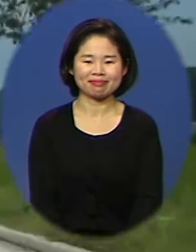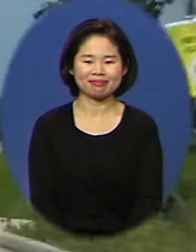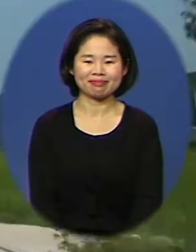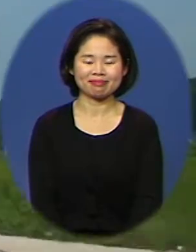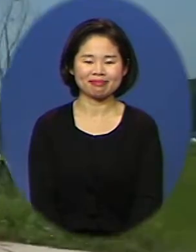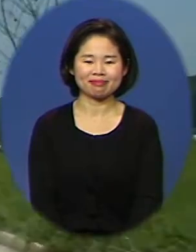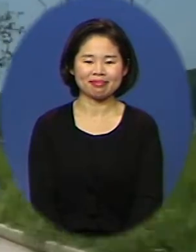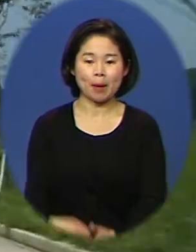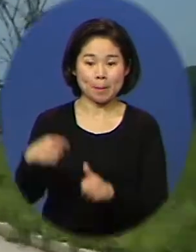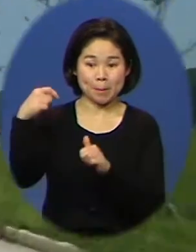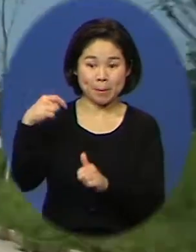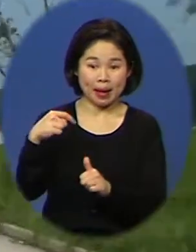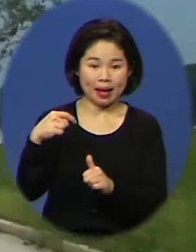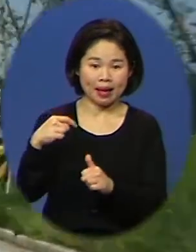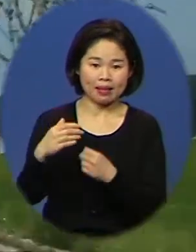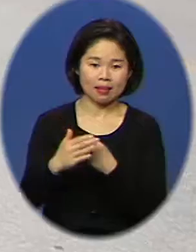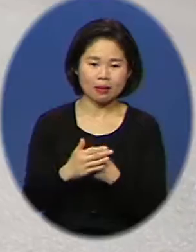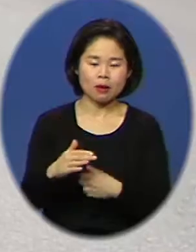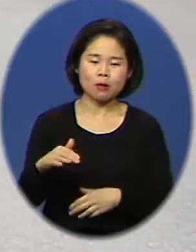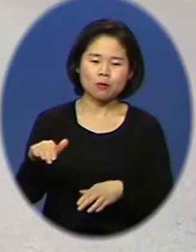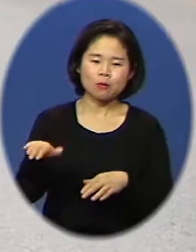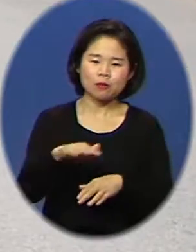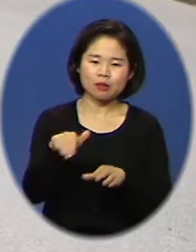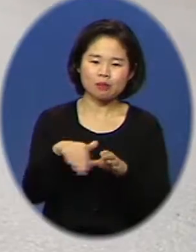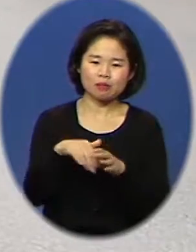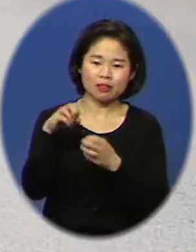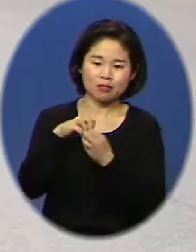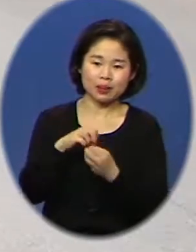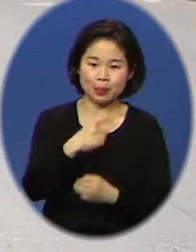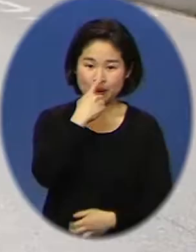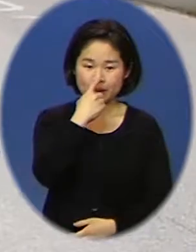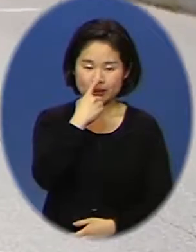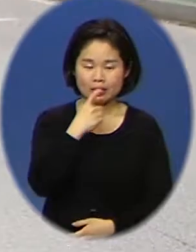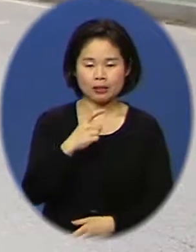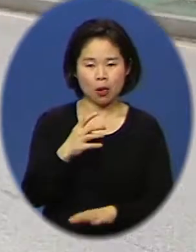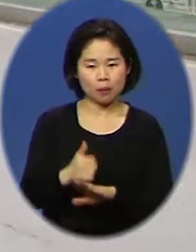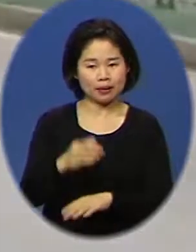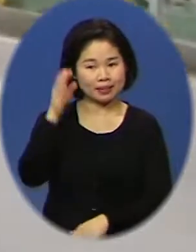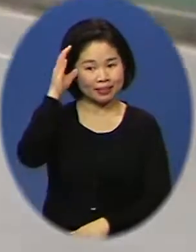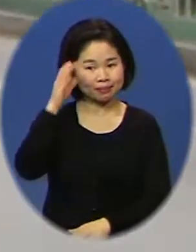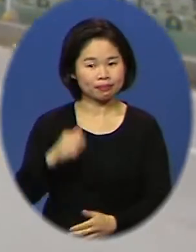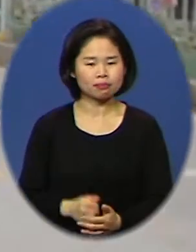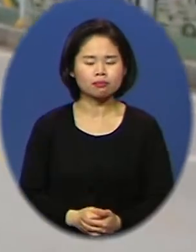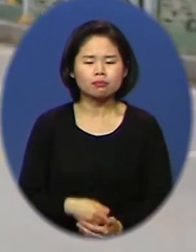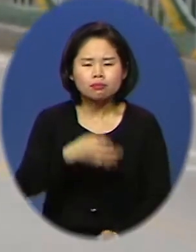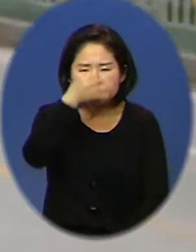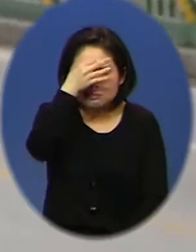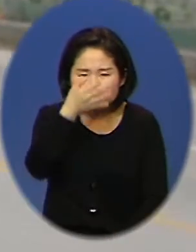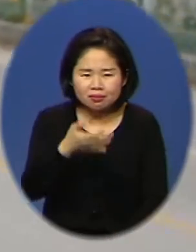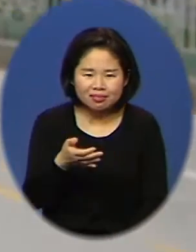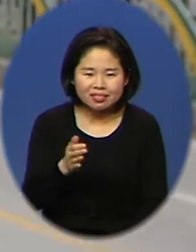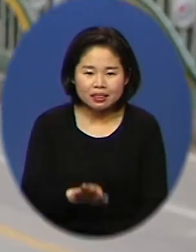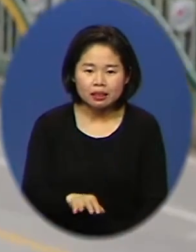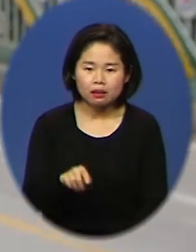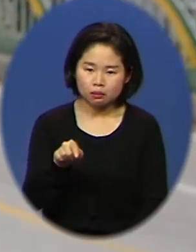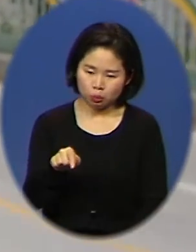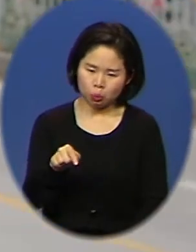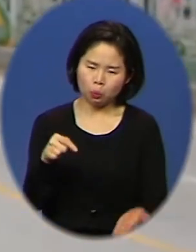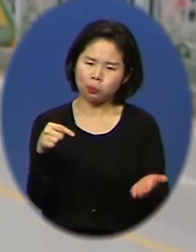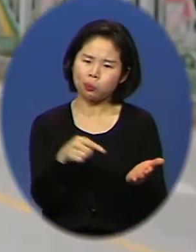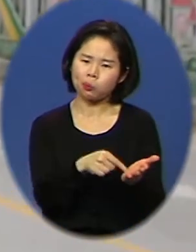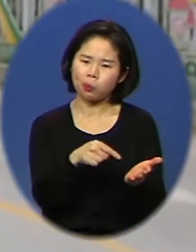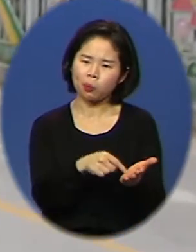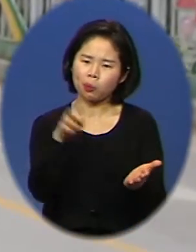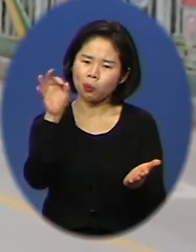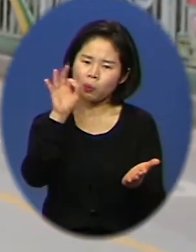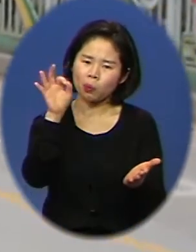미션을 통한 우리 문화유산 배우기. 그 결과가 기대됩니다. 실례지만 저 지금 이 장소를 찾고